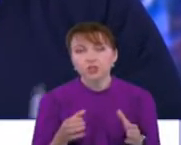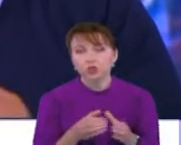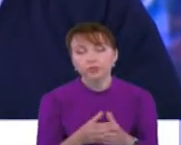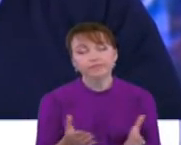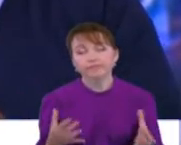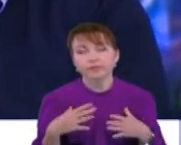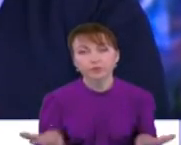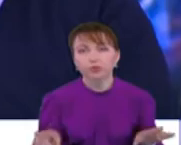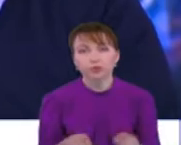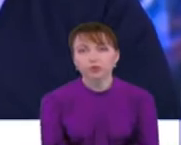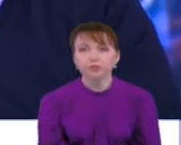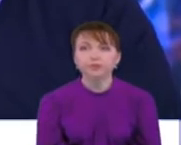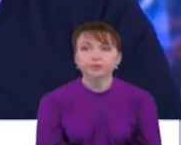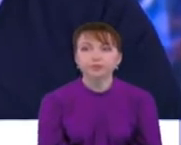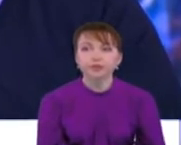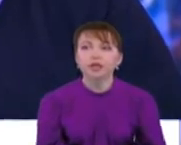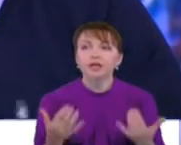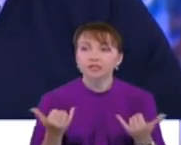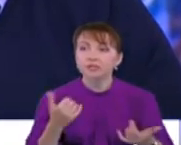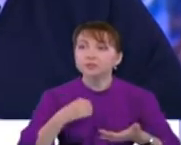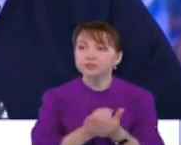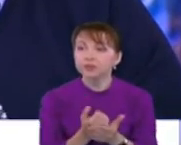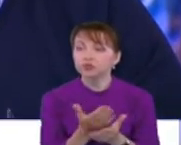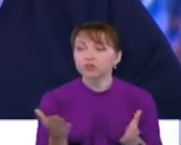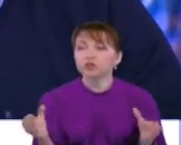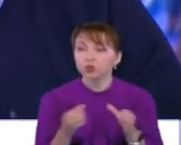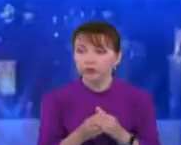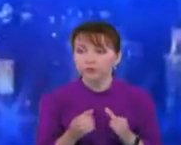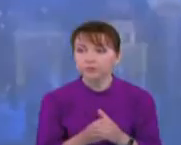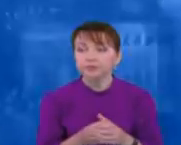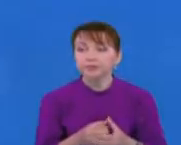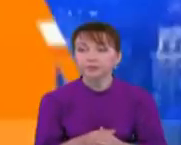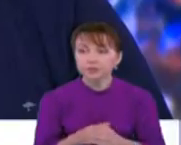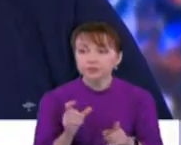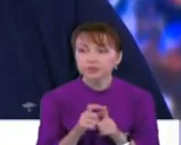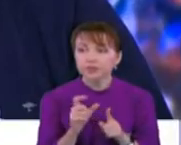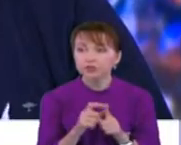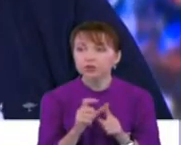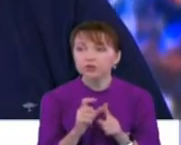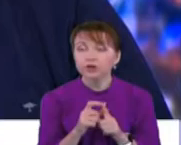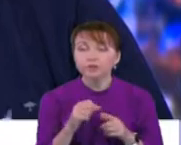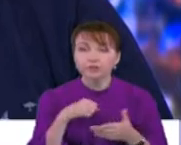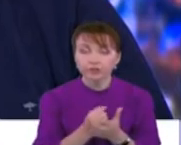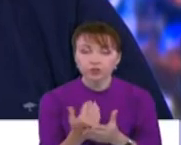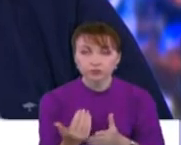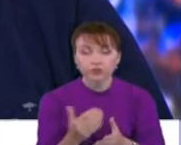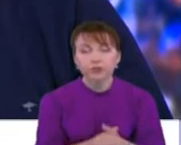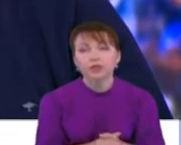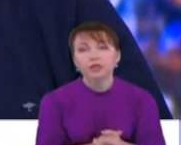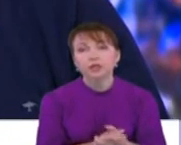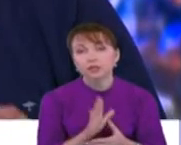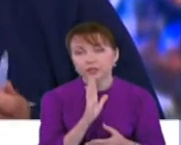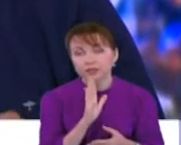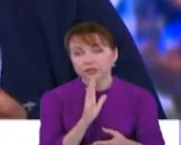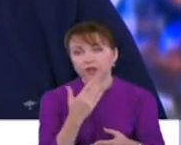дивіться, я зараз просто підтверджу ваші слова. Абсолютно, Дарка Уліфер, вона є речником представника України в Мінській